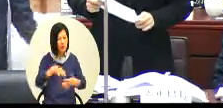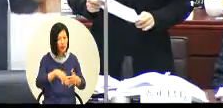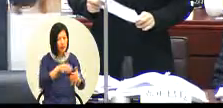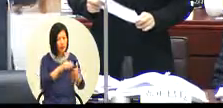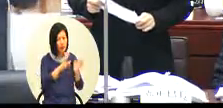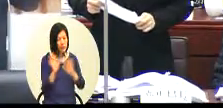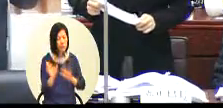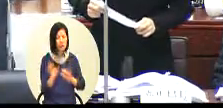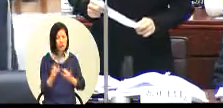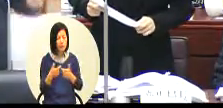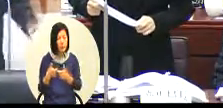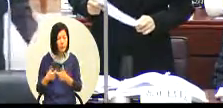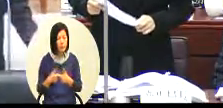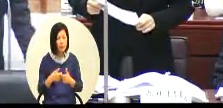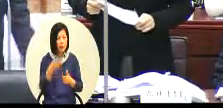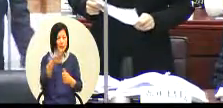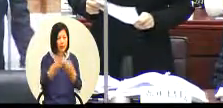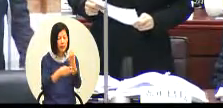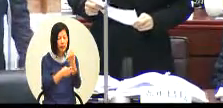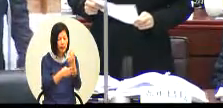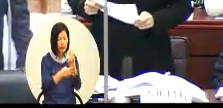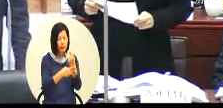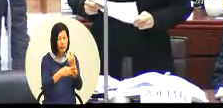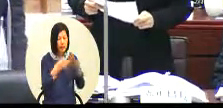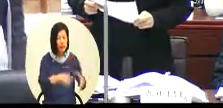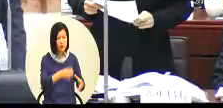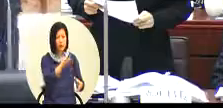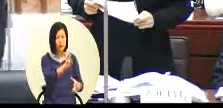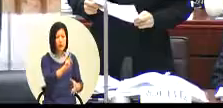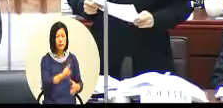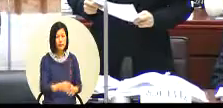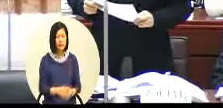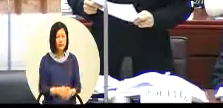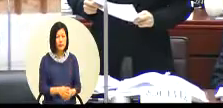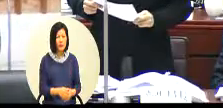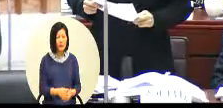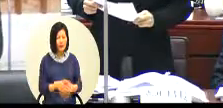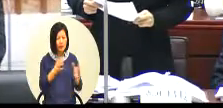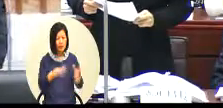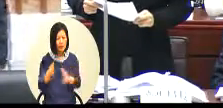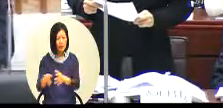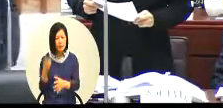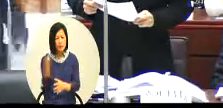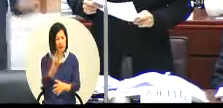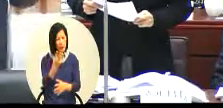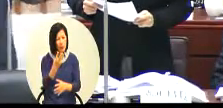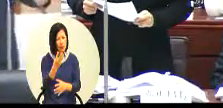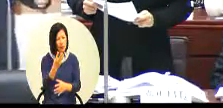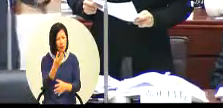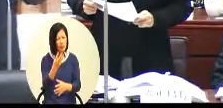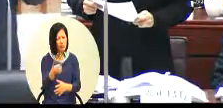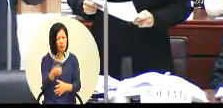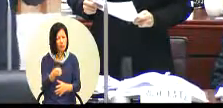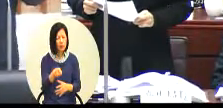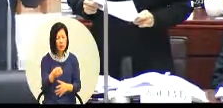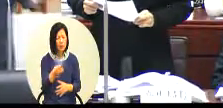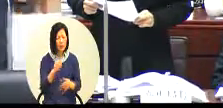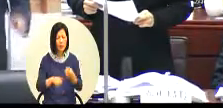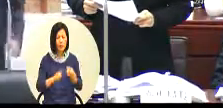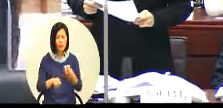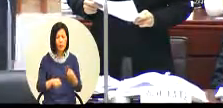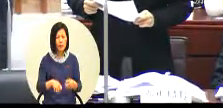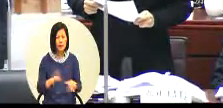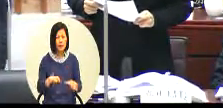面是三个里有一个站嘛，那你怎么会只有三个站呢？三个点呢？那你必须现在来